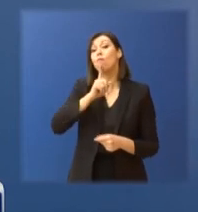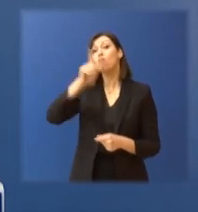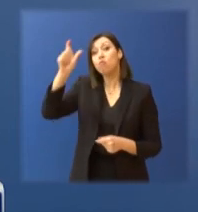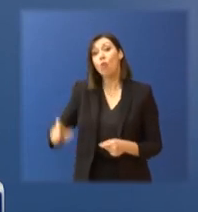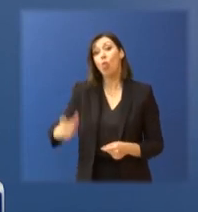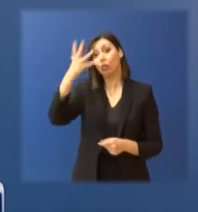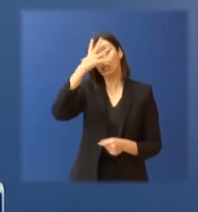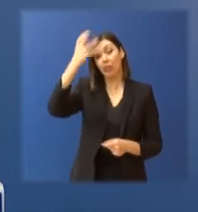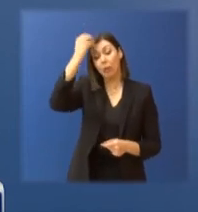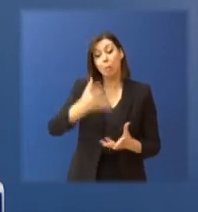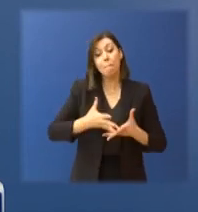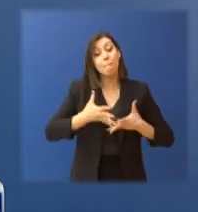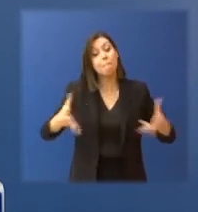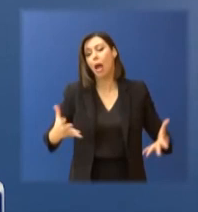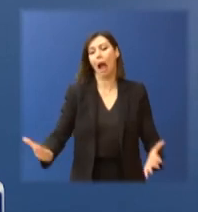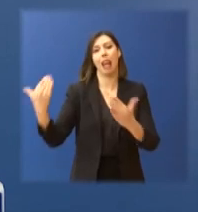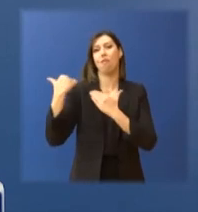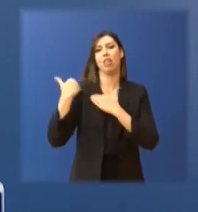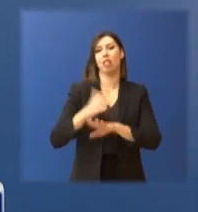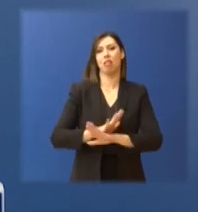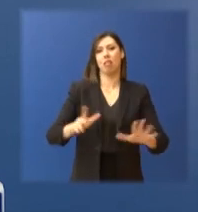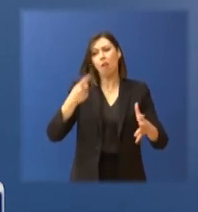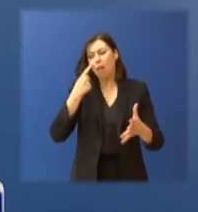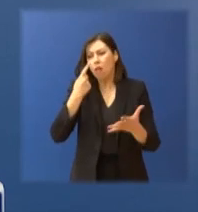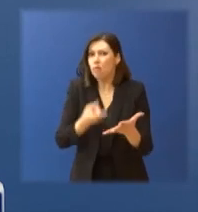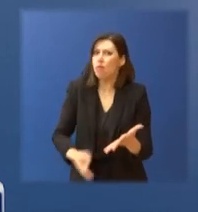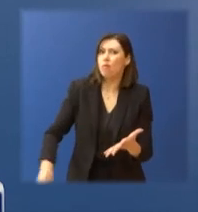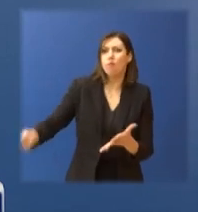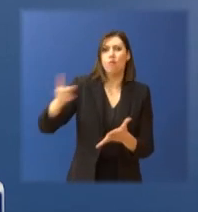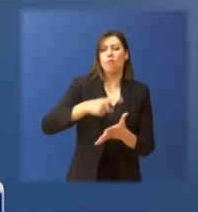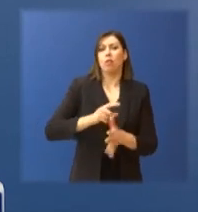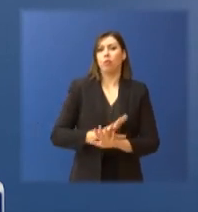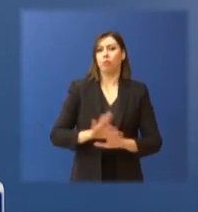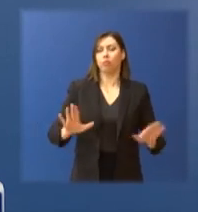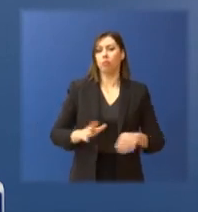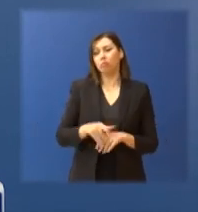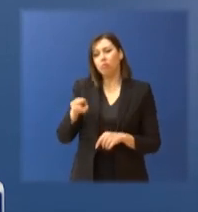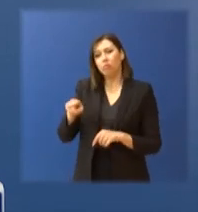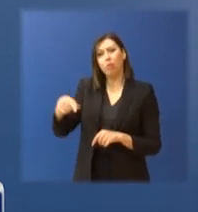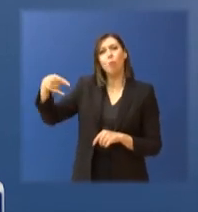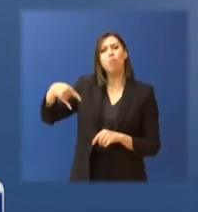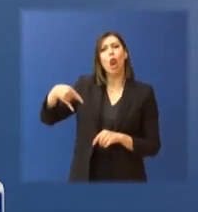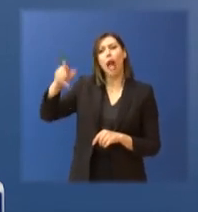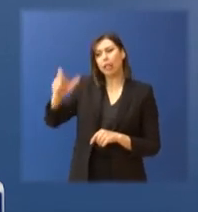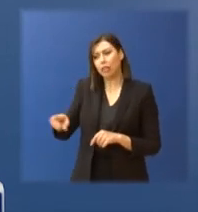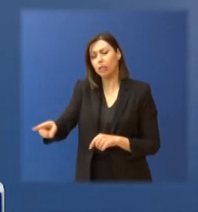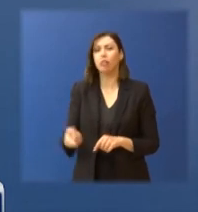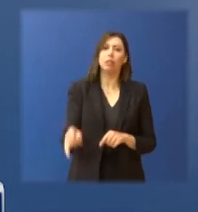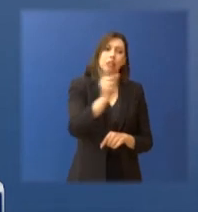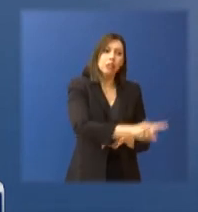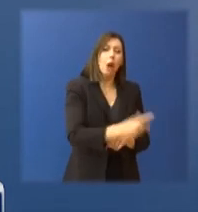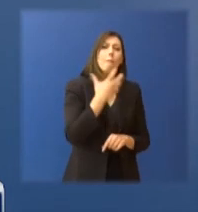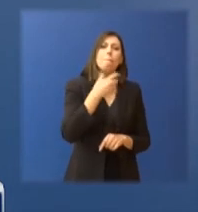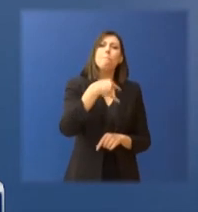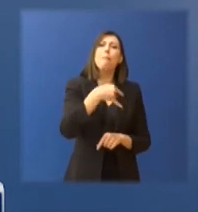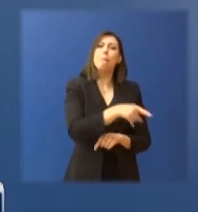των εκλογών. Σε σχετική ερώτηση στην ενημέρωση των πολιτικών συντακτών για το αν το Υπουργικό Συμβούλιο της Παρασκευής είναι το τελευταίο. Για